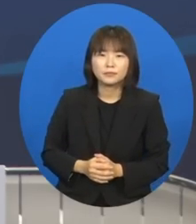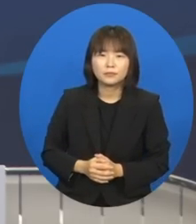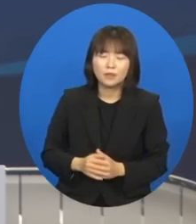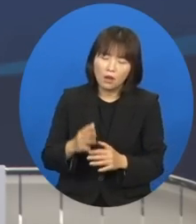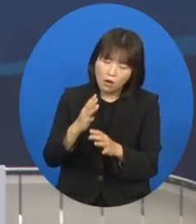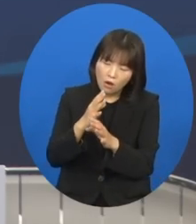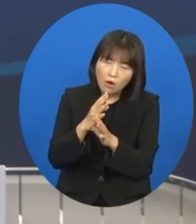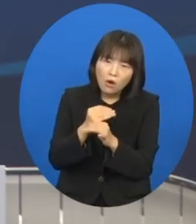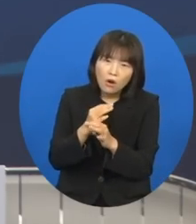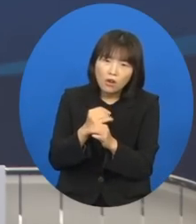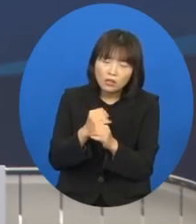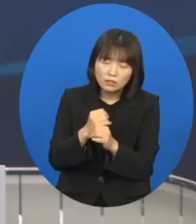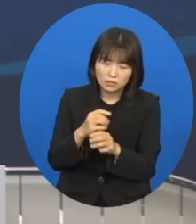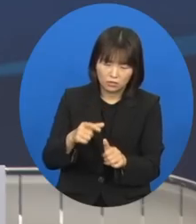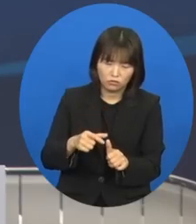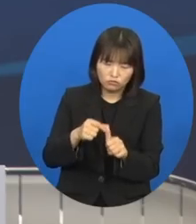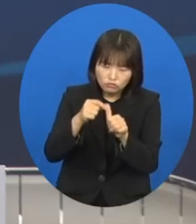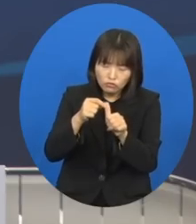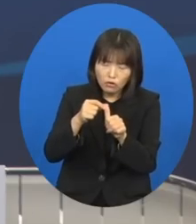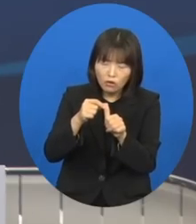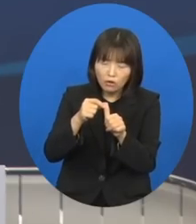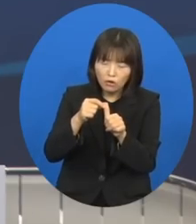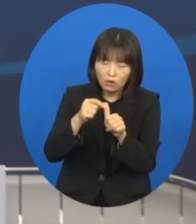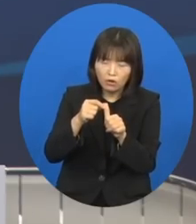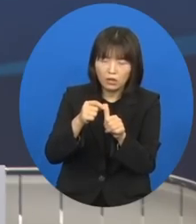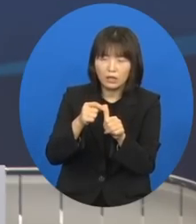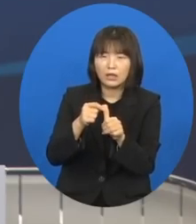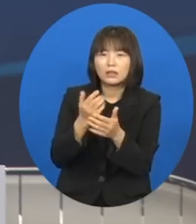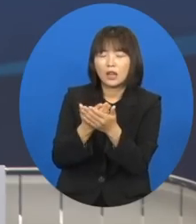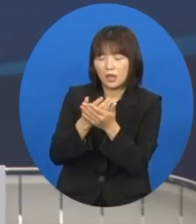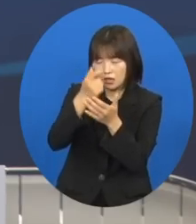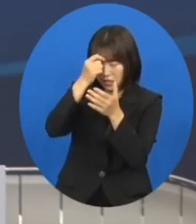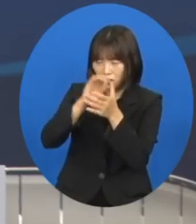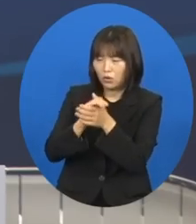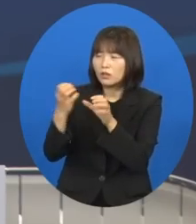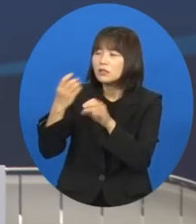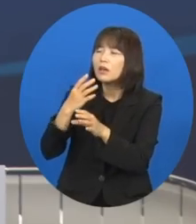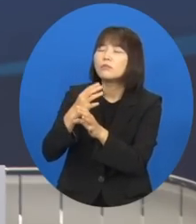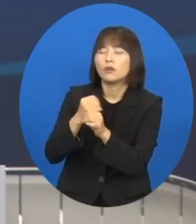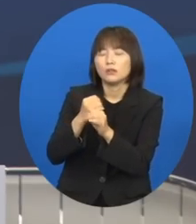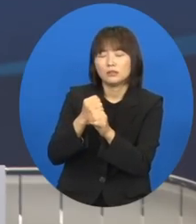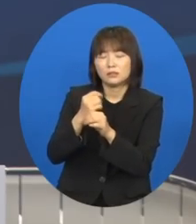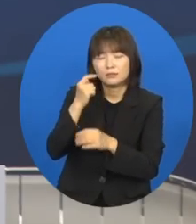언제쯤 그 구원의 기도에 응답을 받을 수 있을까요?